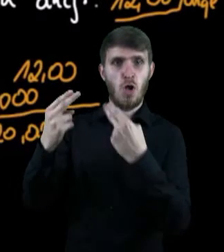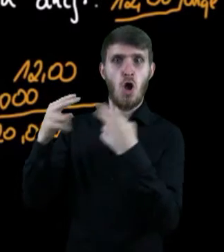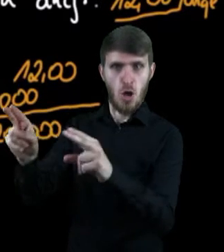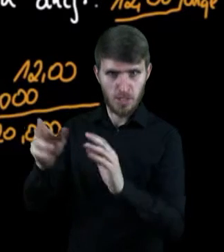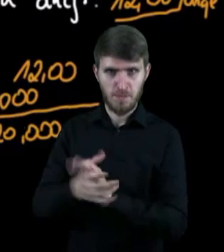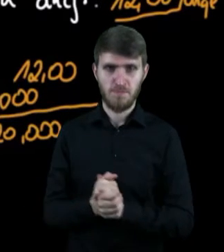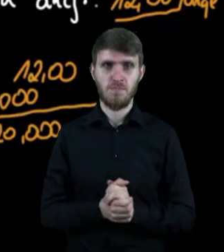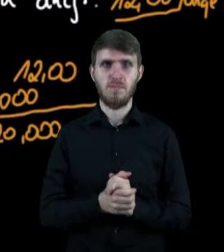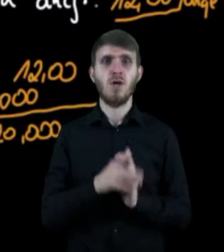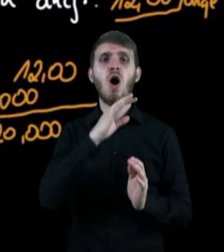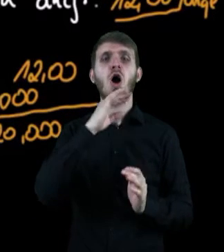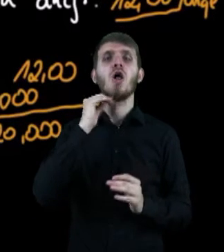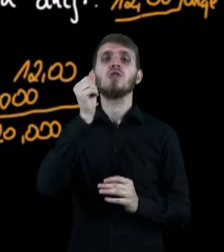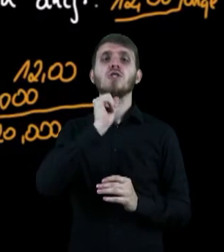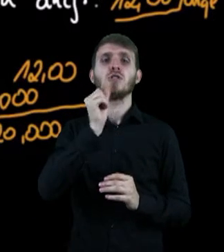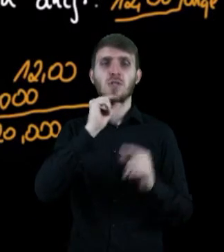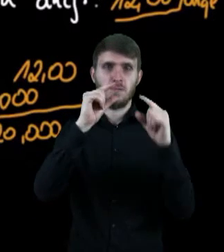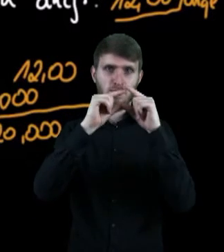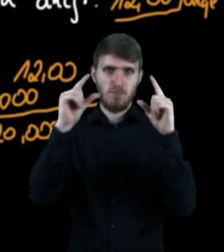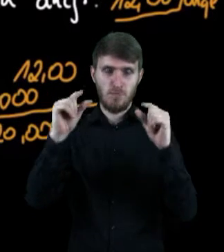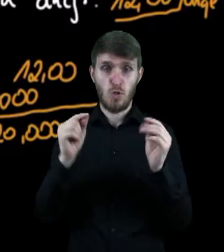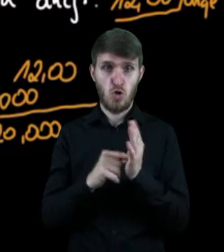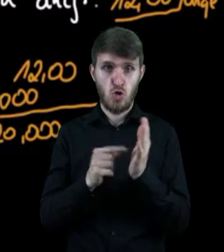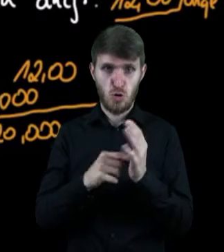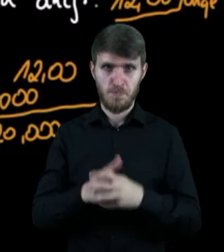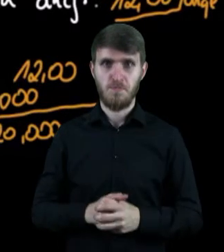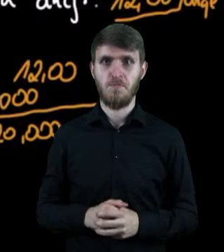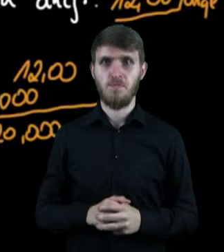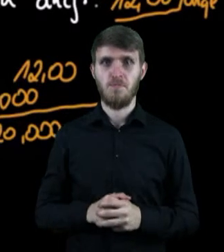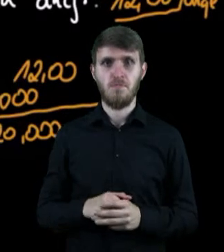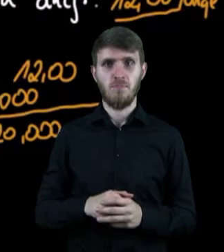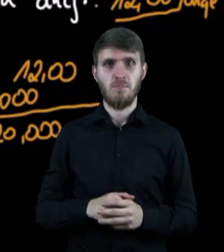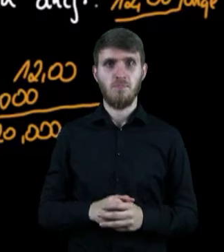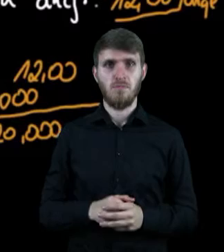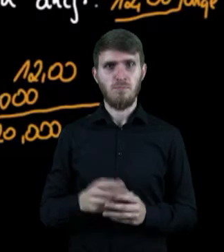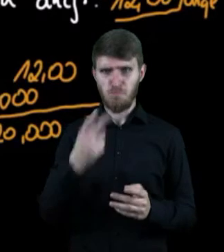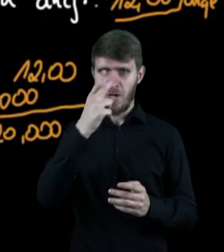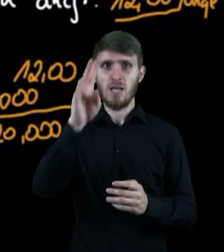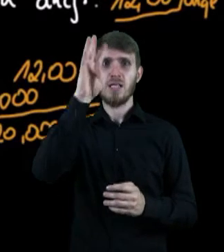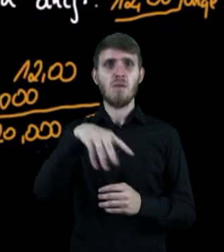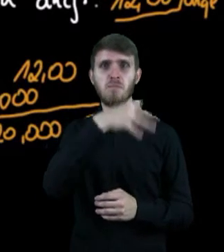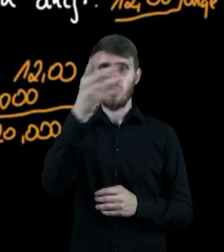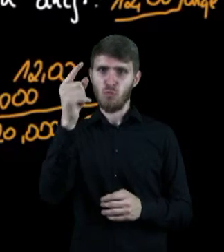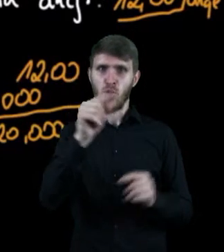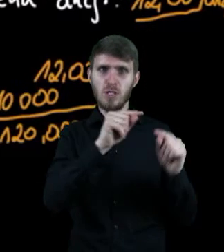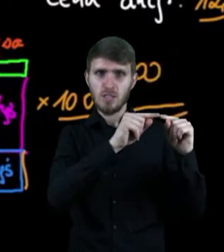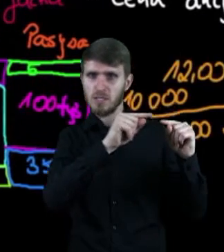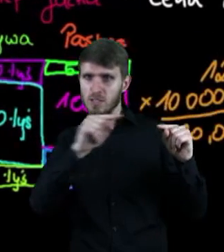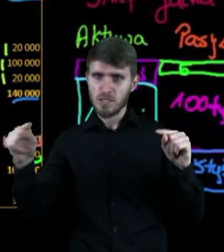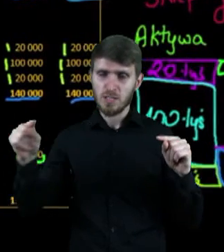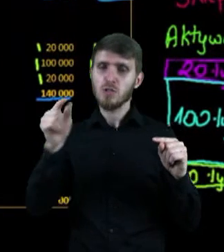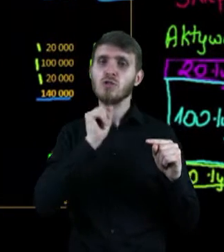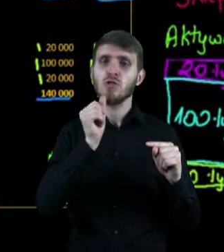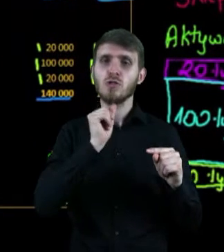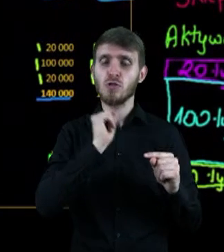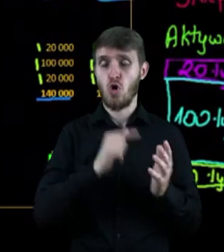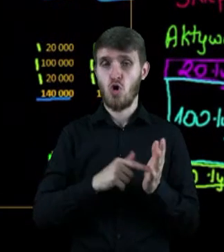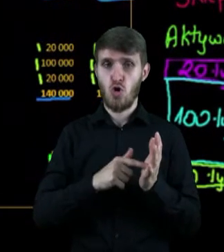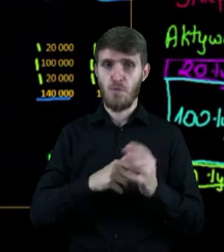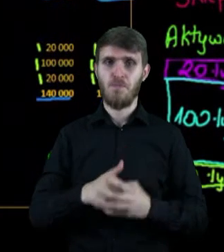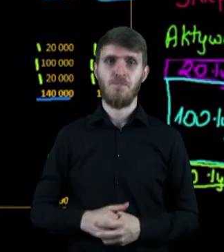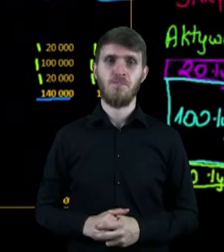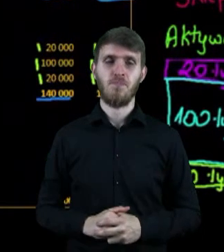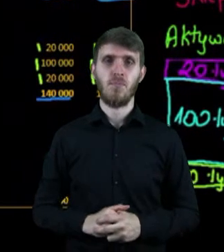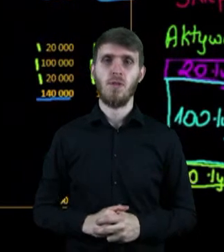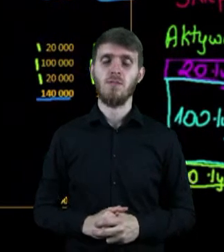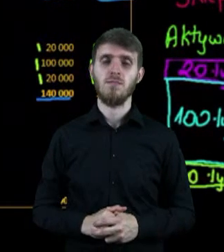to są zobowiązania w wysokości 5 tysięcy, i jeżeli popatrzymy do bilansu, okaże się, że